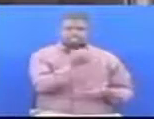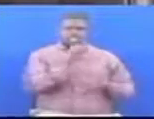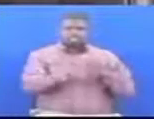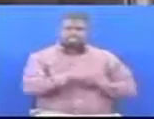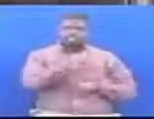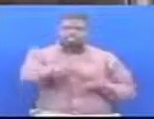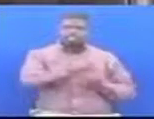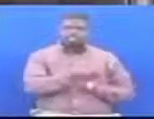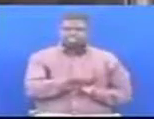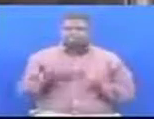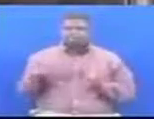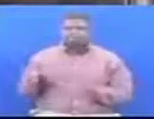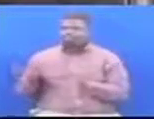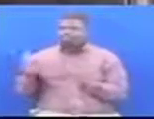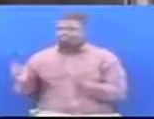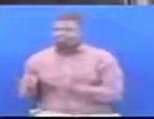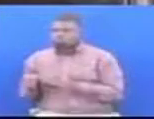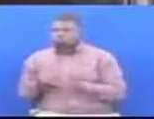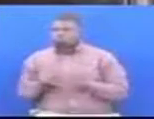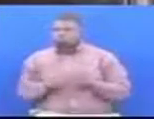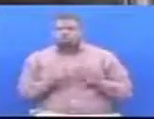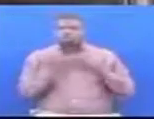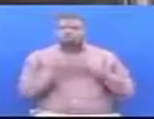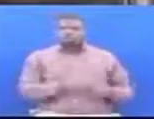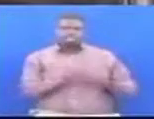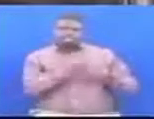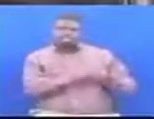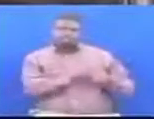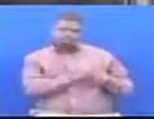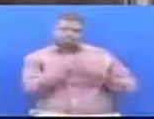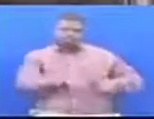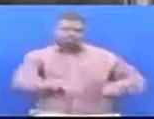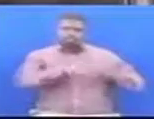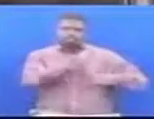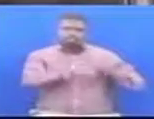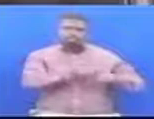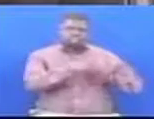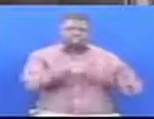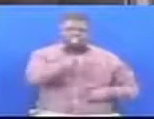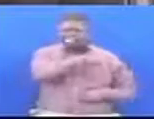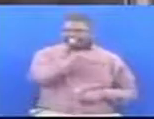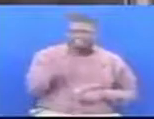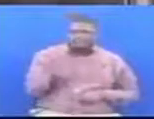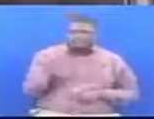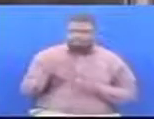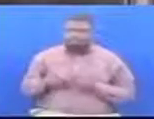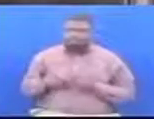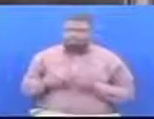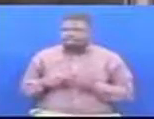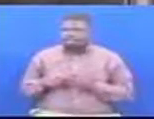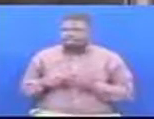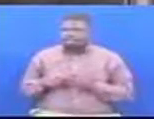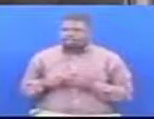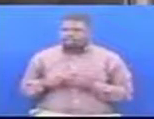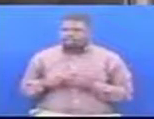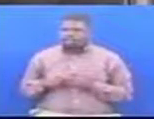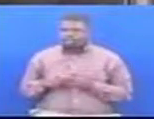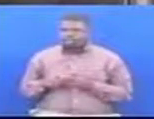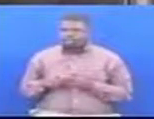katika sekta ya mifugo, ni mjasiriamali anayemiliki kiwanda cha nyama na ni